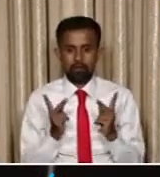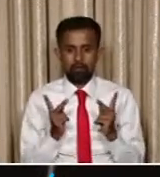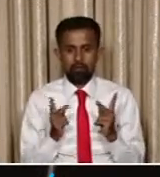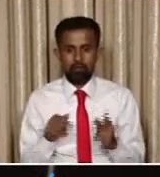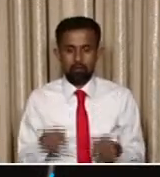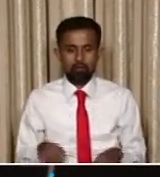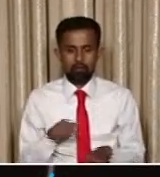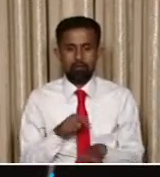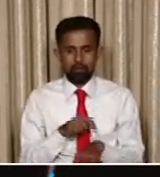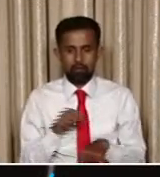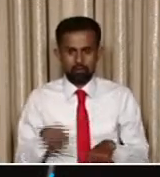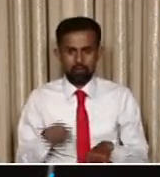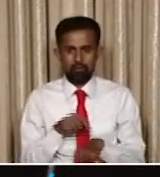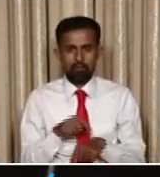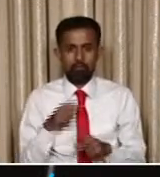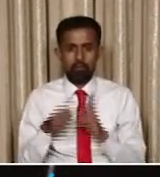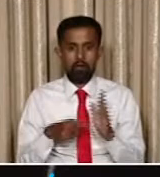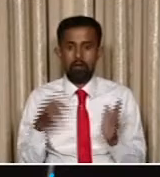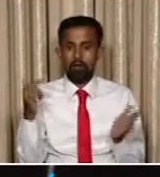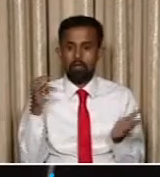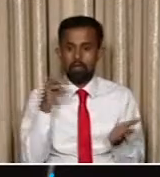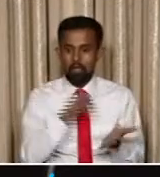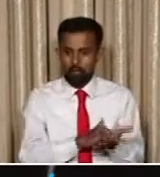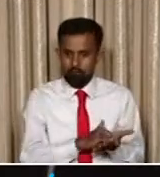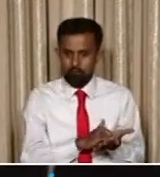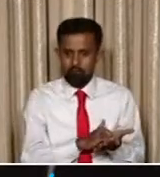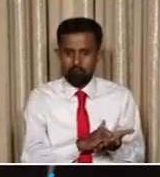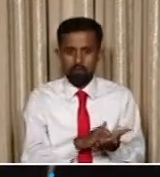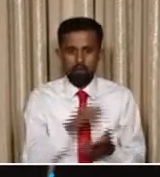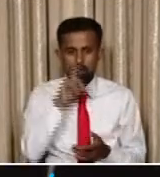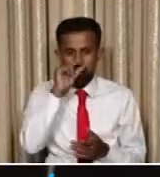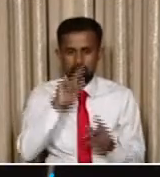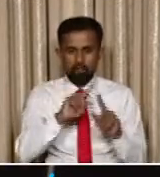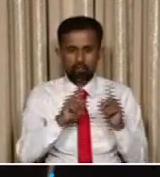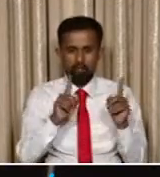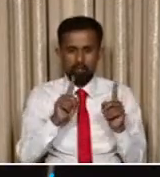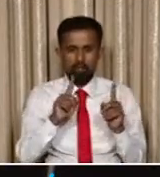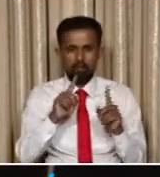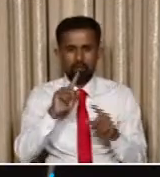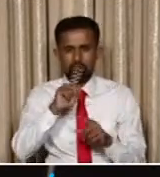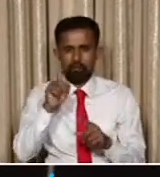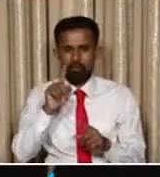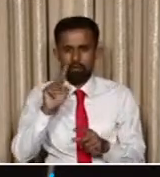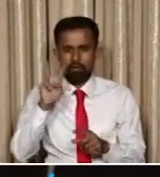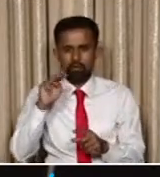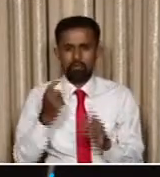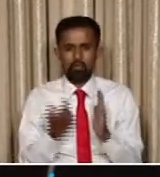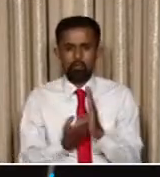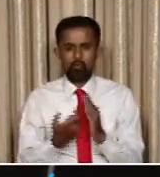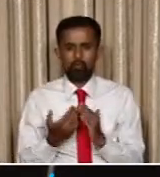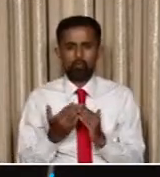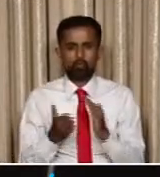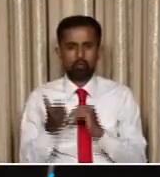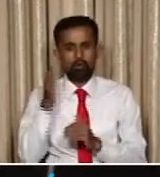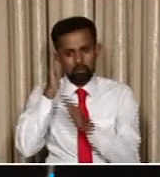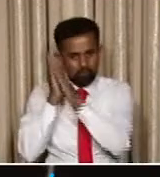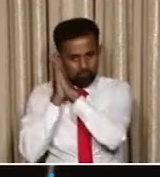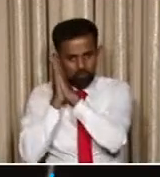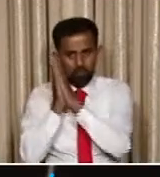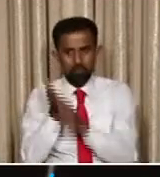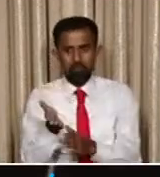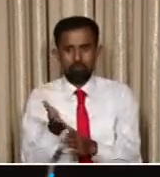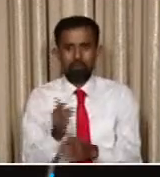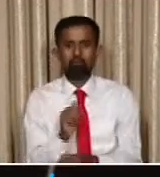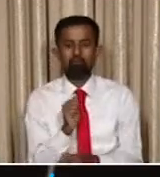කරන්නේ දැනට කරන්නේ මේ රටට ඇවිල්ලා රෑ 10 10 මාර වෙනකොට කාමර වලට ගිහලා නිදියන එක මොකද